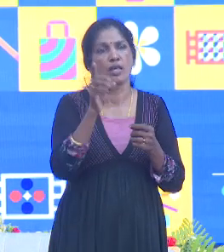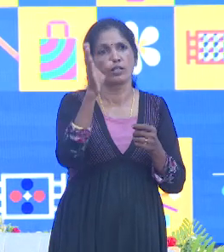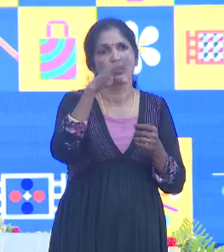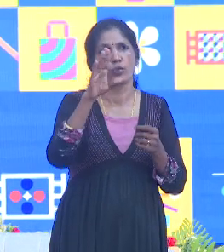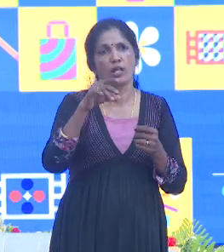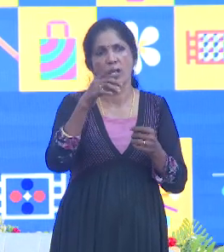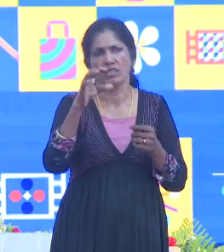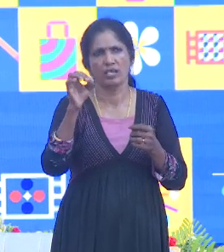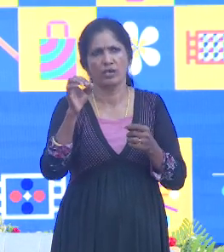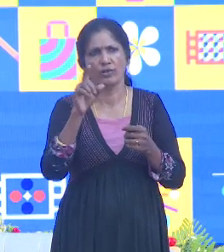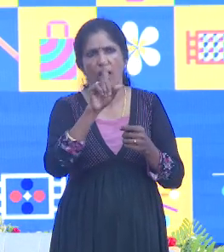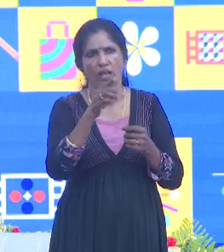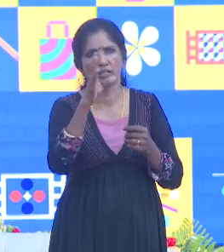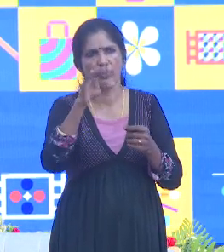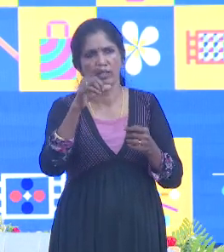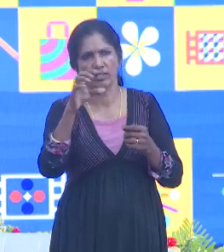1970 മാത്രം